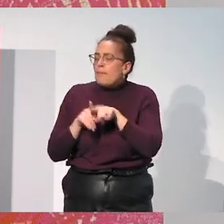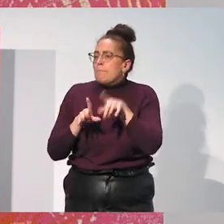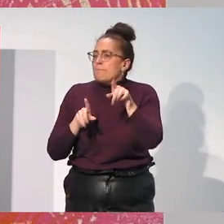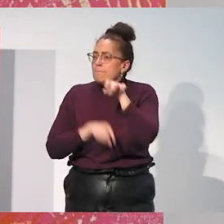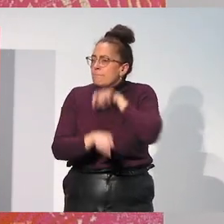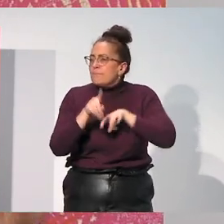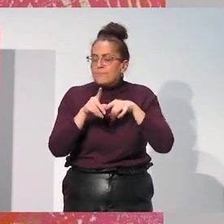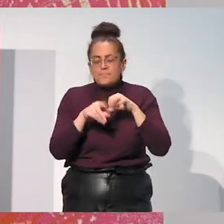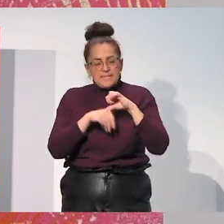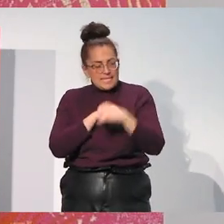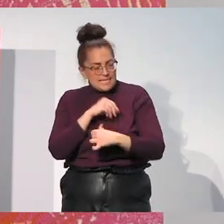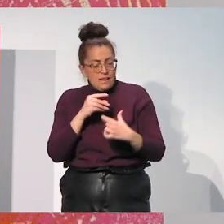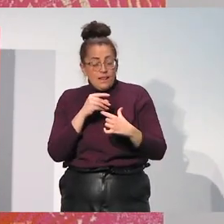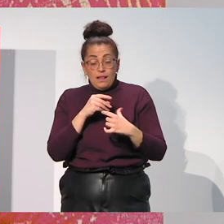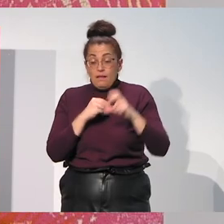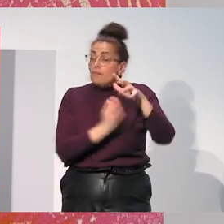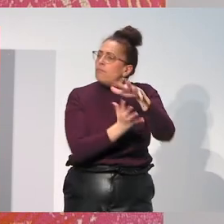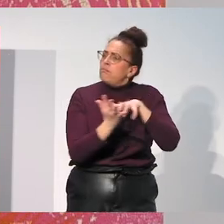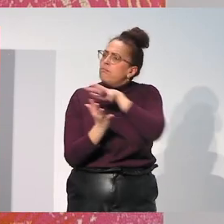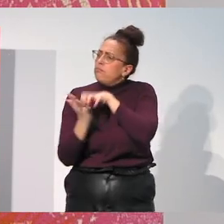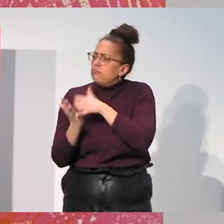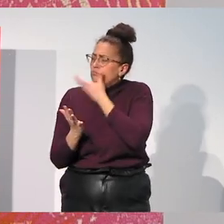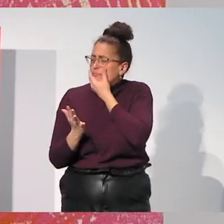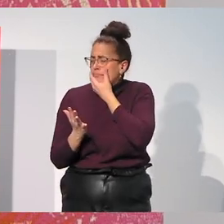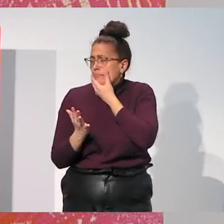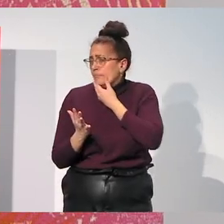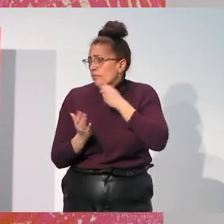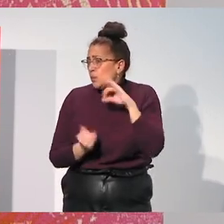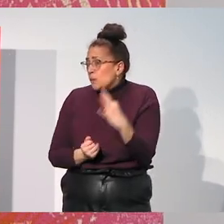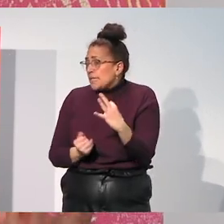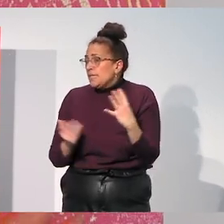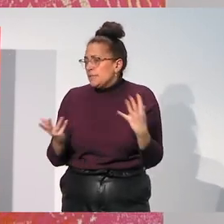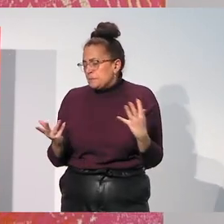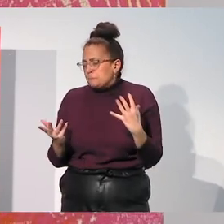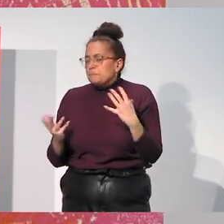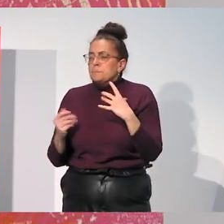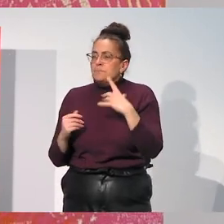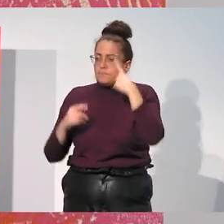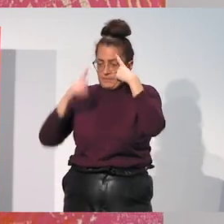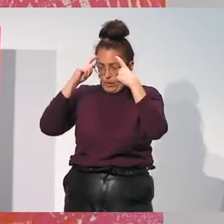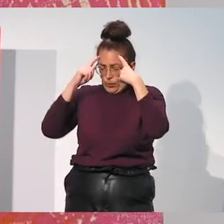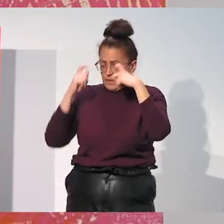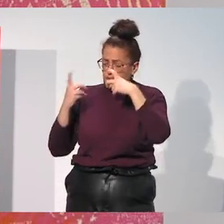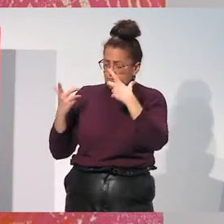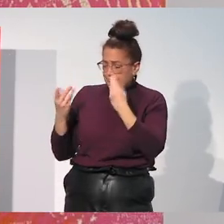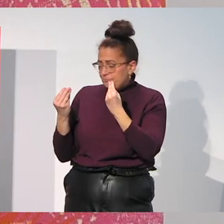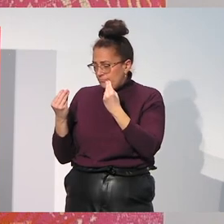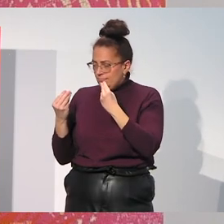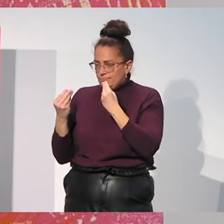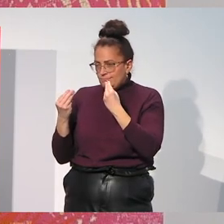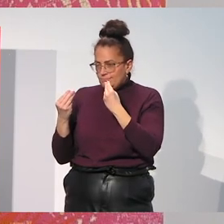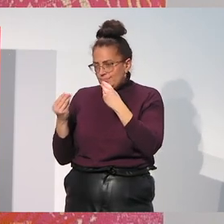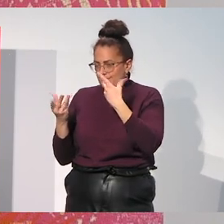je trouve que ce sont des textes magnifiques. Et par ailleurs, d'un point de vue plus théorique, ce qui m'a donné envie d'écrire ce livre,